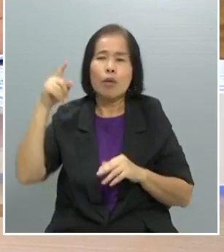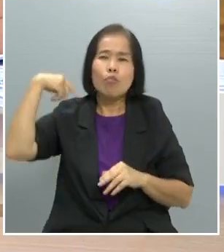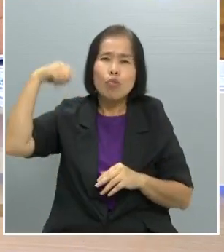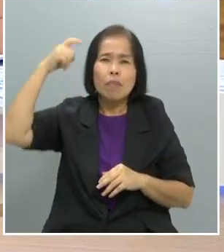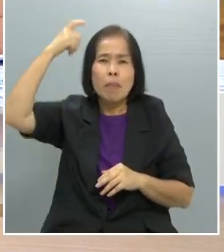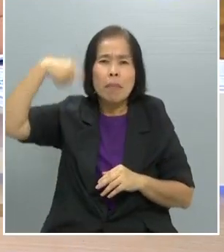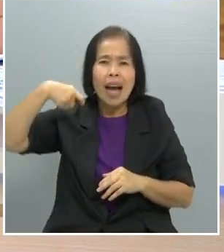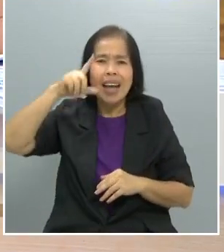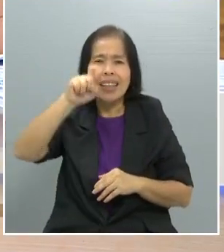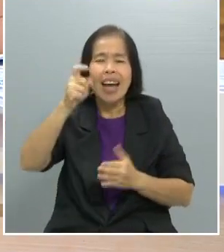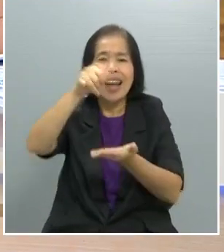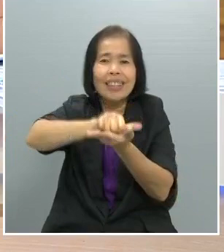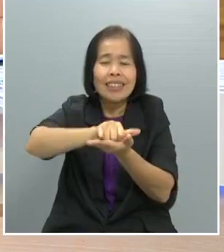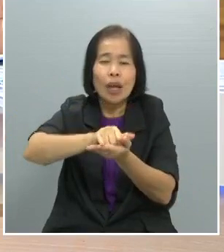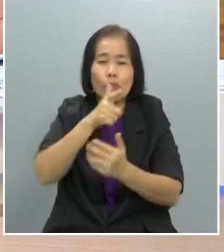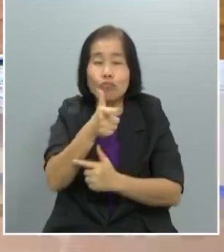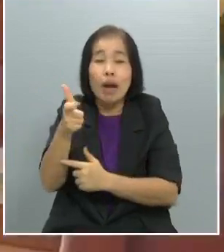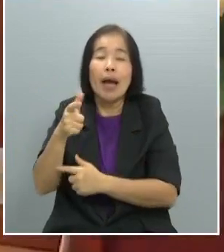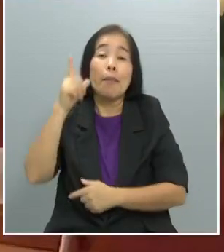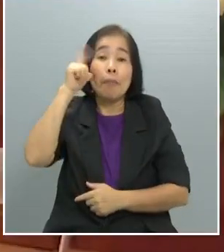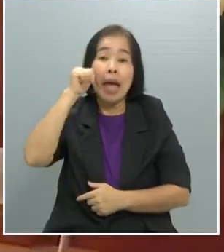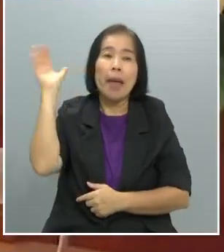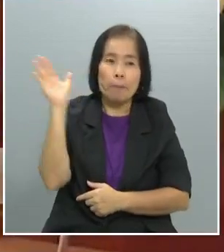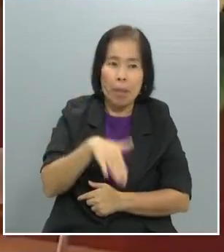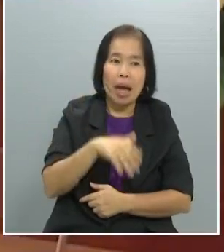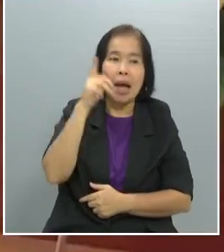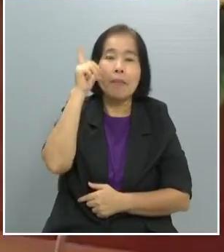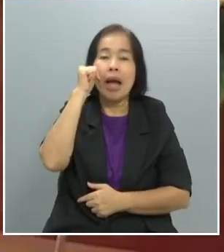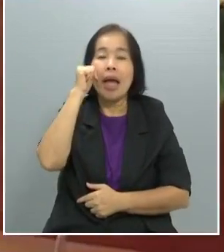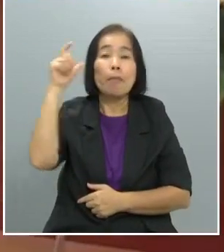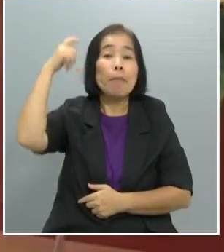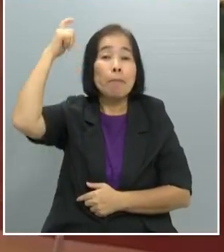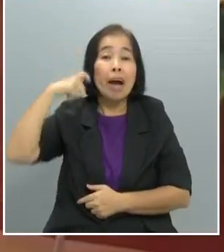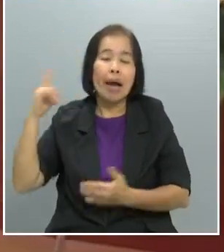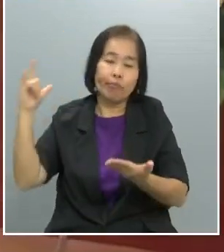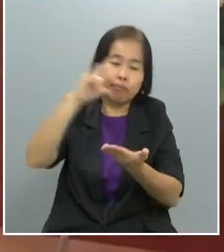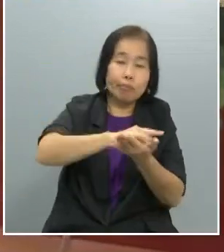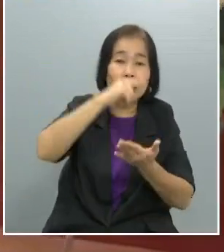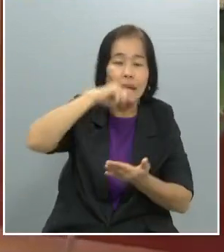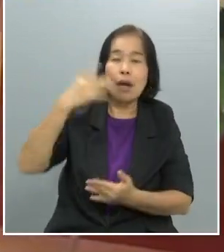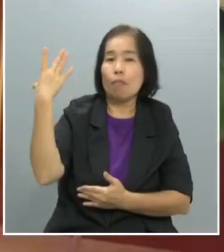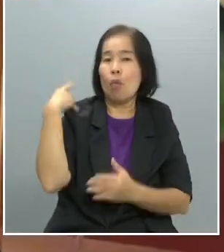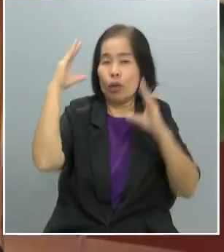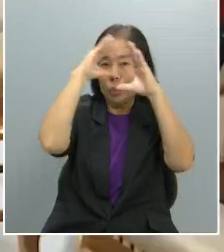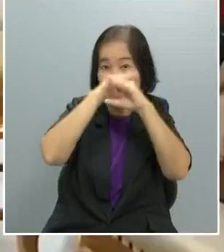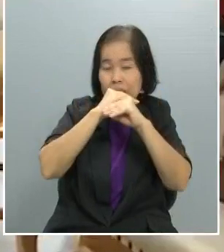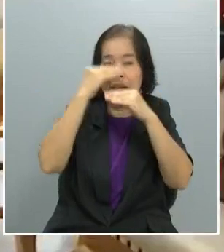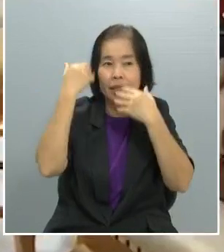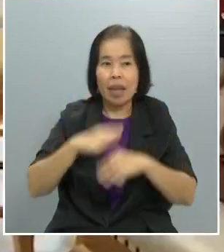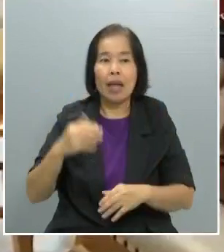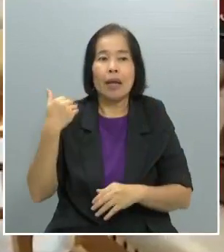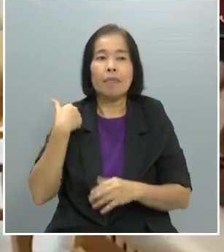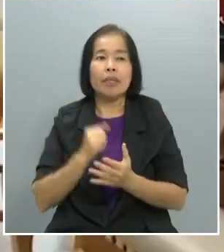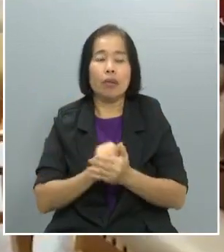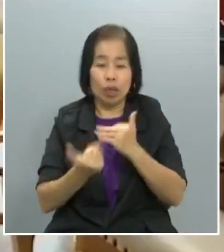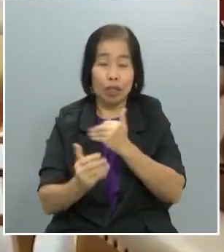ในเหตุการณ์พารากอน คุณแม่ของตะวันค่ะเดินทางมาจากเมียนมานะคะมาถึงที่ไทยเมื่อวานนี้ช่วงค่ำแล้วเมื่อเช้านี้ 9:30 น